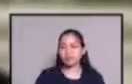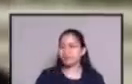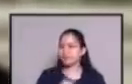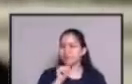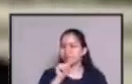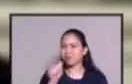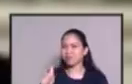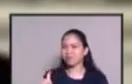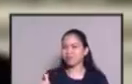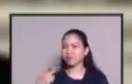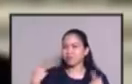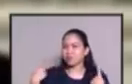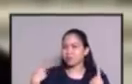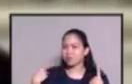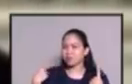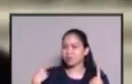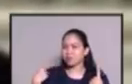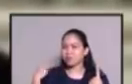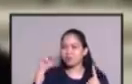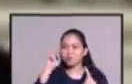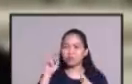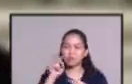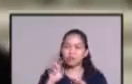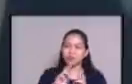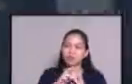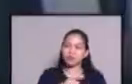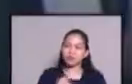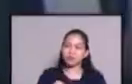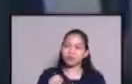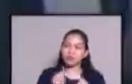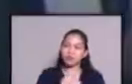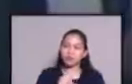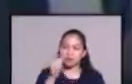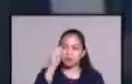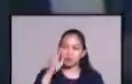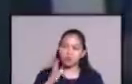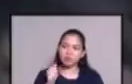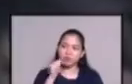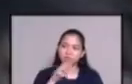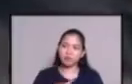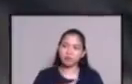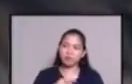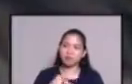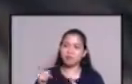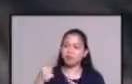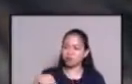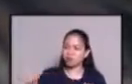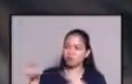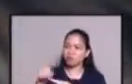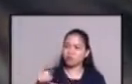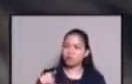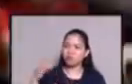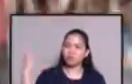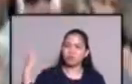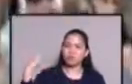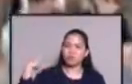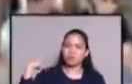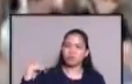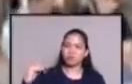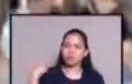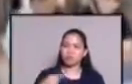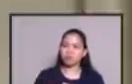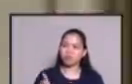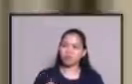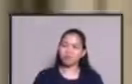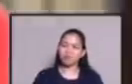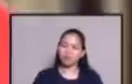not have sexual relations with that woman. O pag may nagsabing kayo ang boss ko. Sa isyo kasi